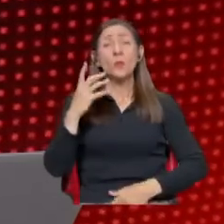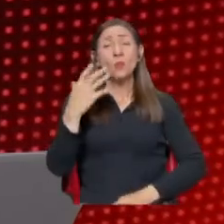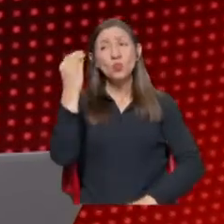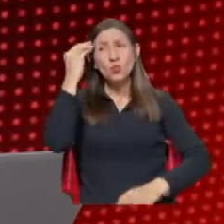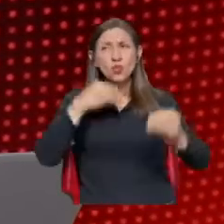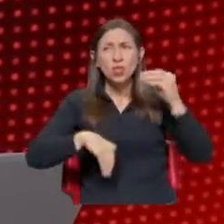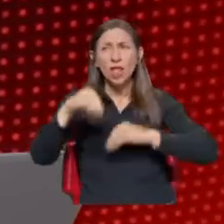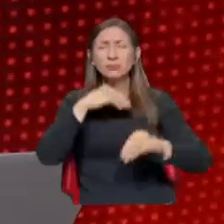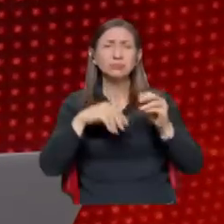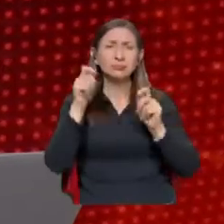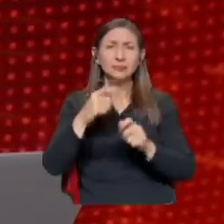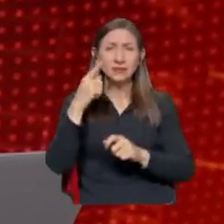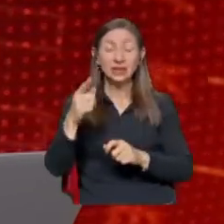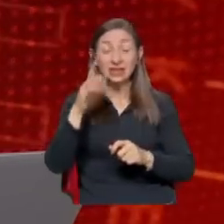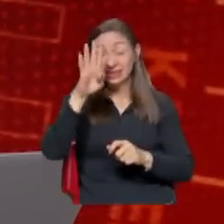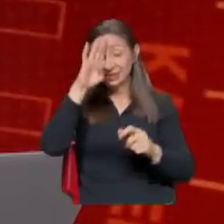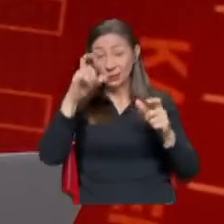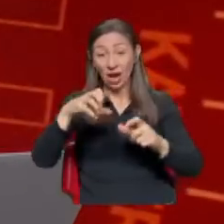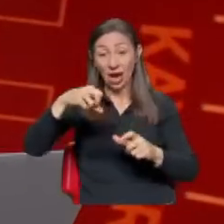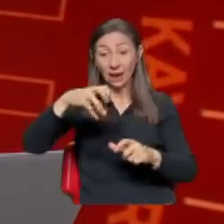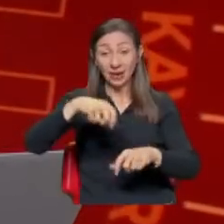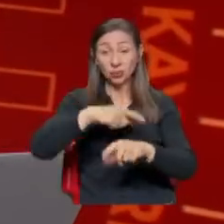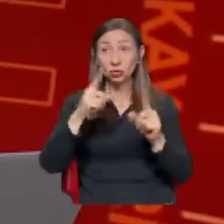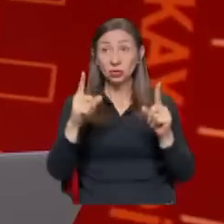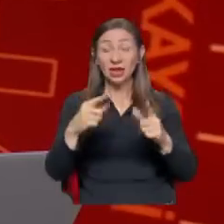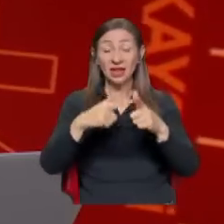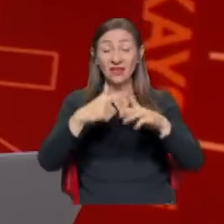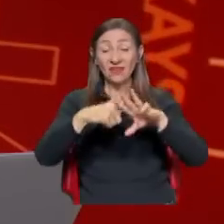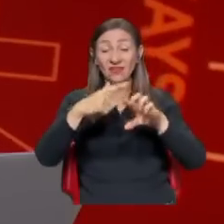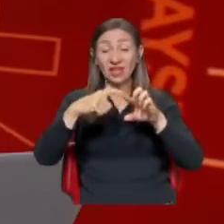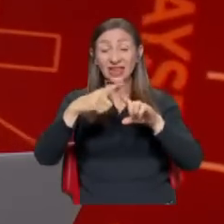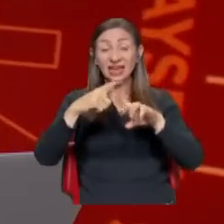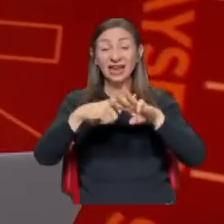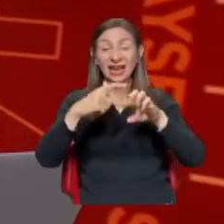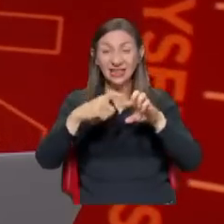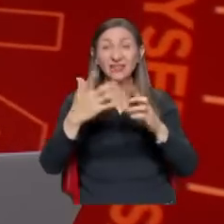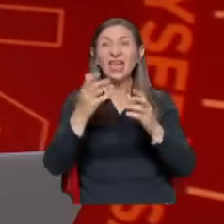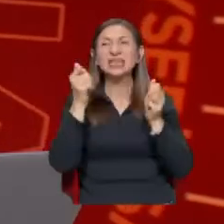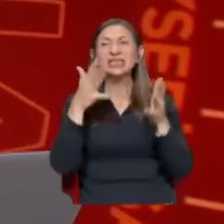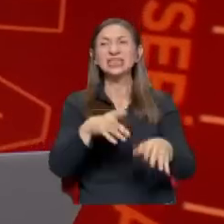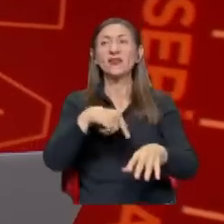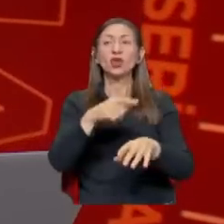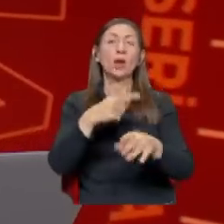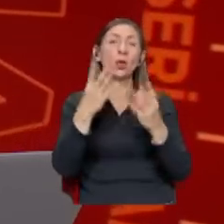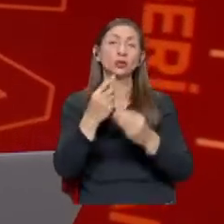bunalıma soktuk dedi. İstanbul'un AK Parti döneminde fetret ve israf dönemini yaşadığını